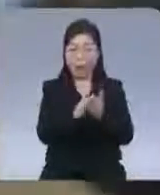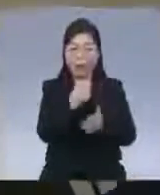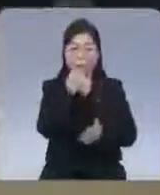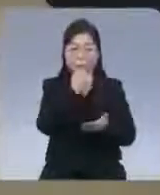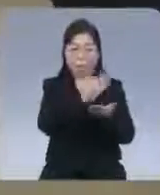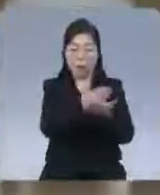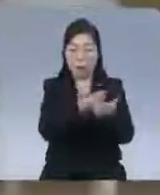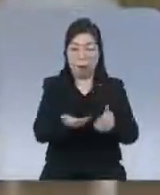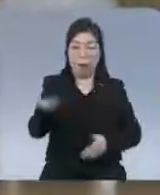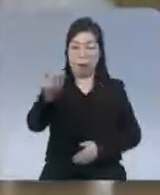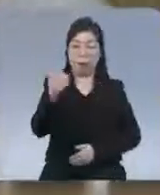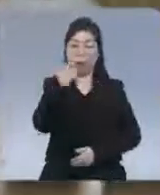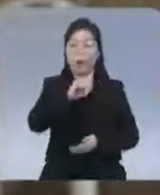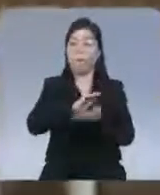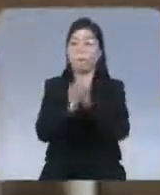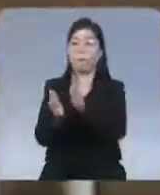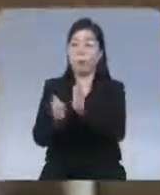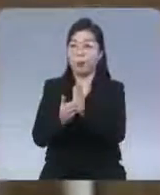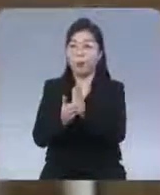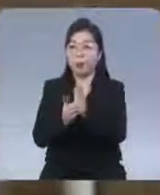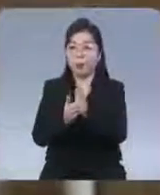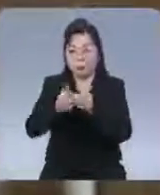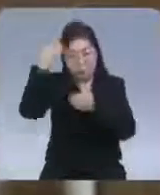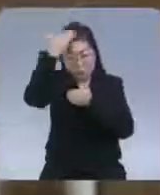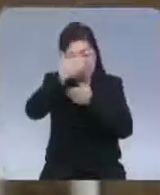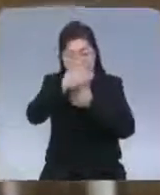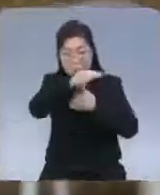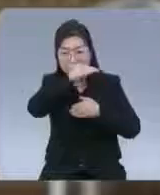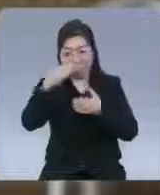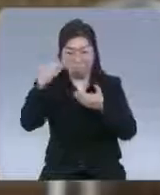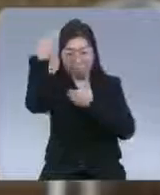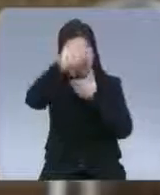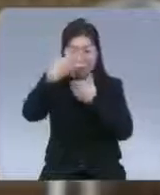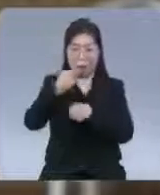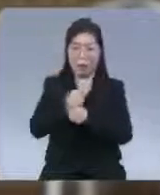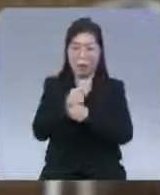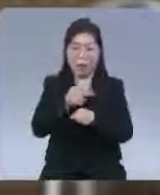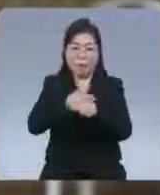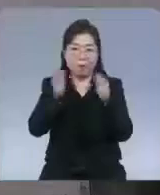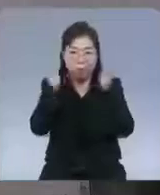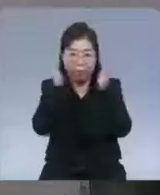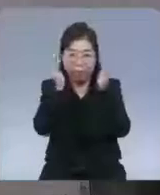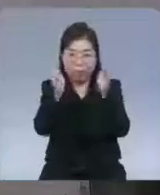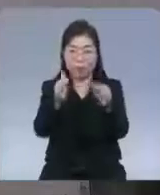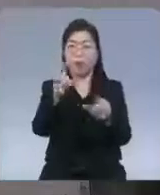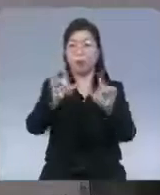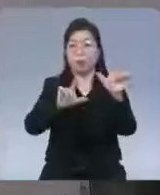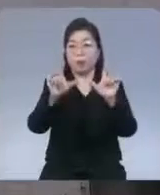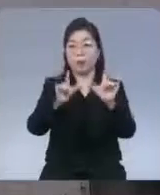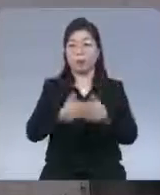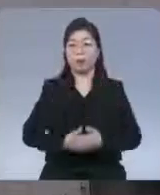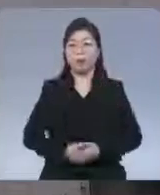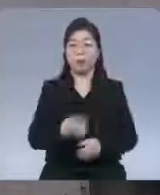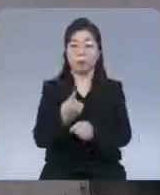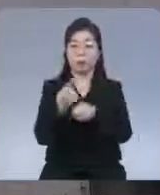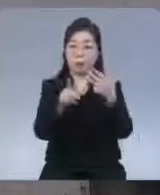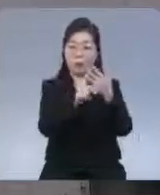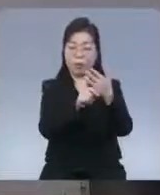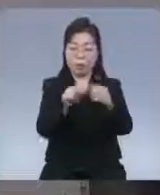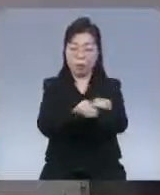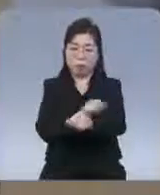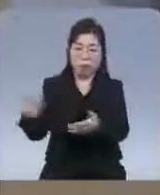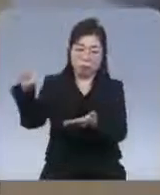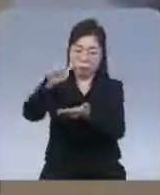anak-anak mereka bahkan dapat menulis huruf bahasa Korea hangeul dengan benar ibu Mereka pun telah mempelajari bahasa Korea selama